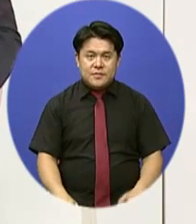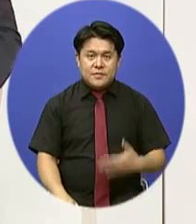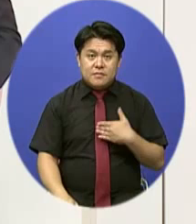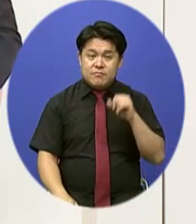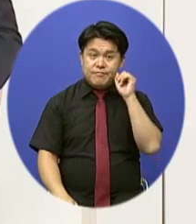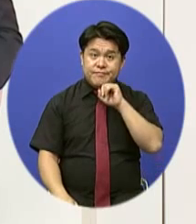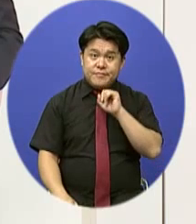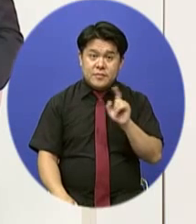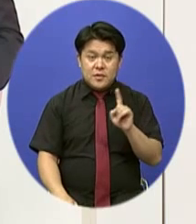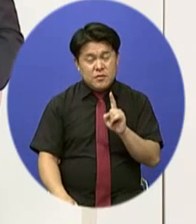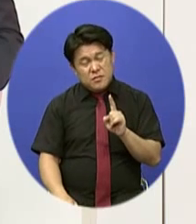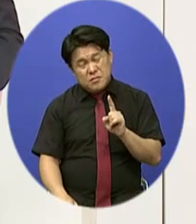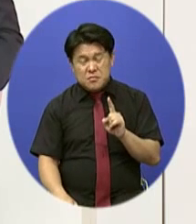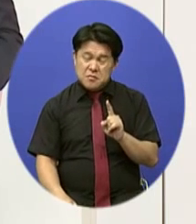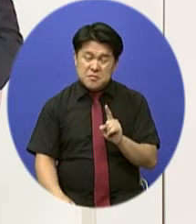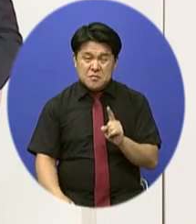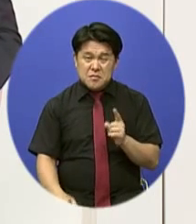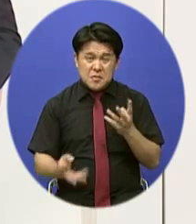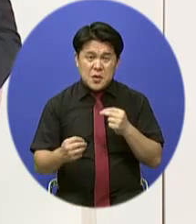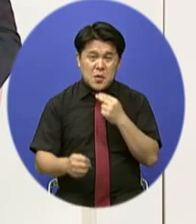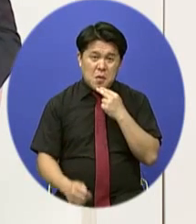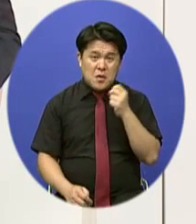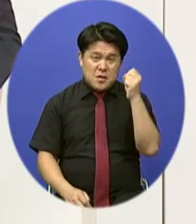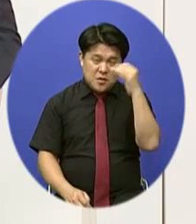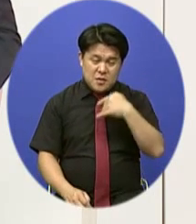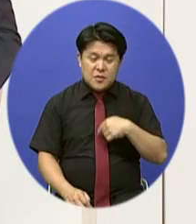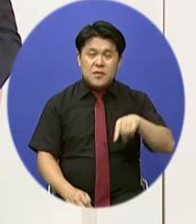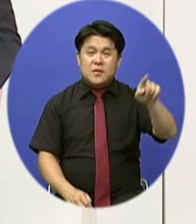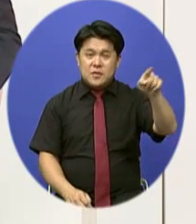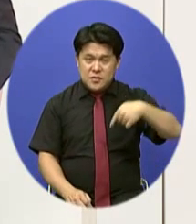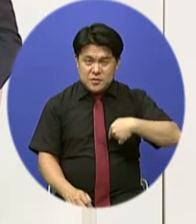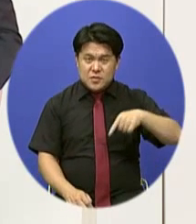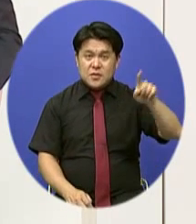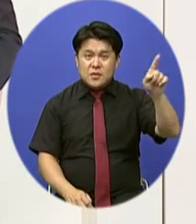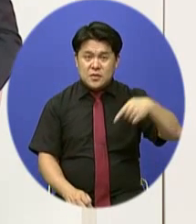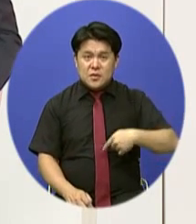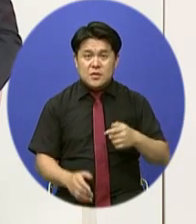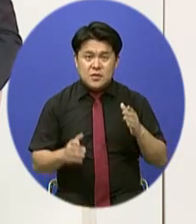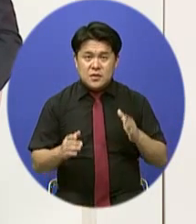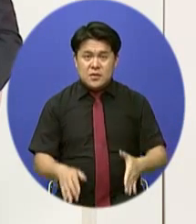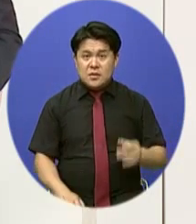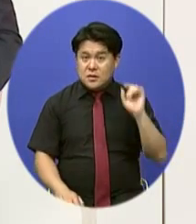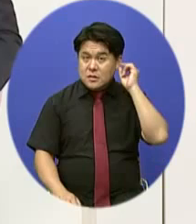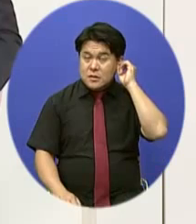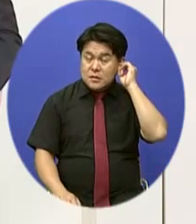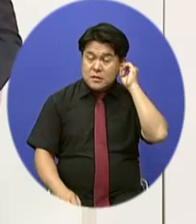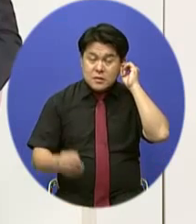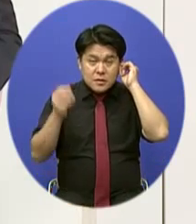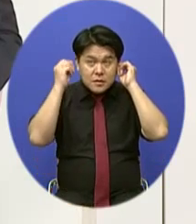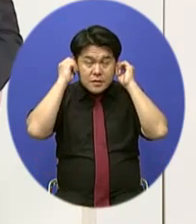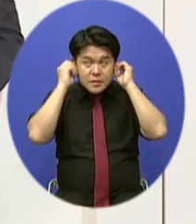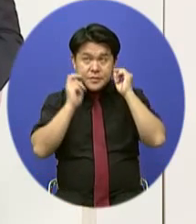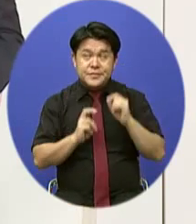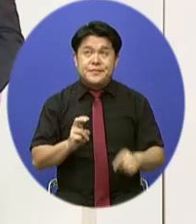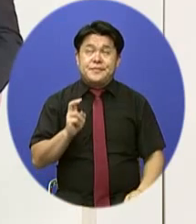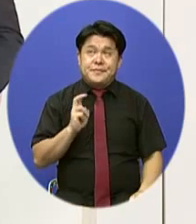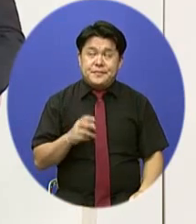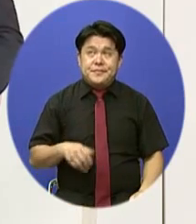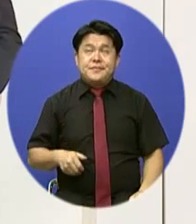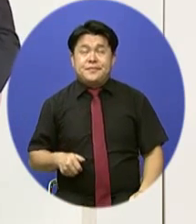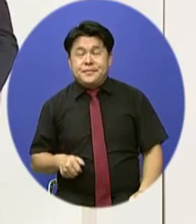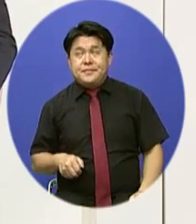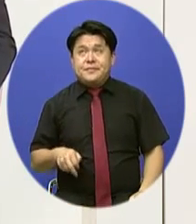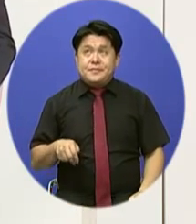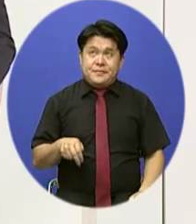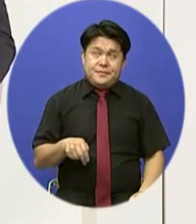취미가 뭐 노래. 취미는 뭐 없고 그냥 오며 가는 길에다가 예. 저거 꽂고 음악 예. 듣는 거 아.